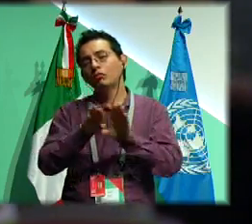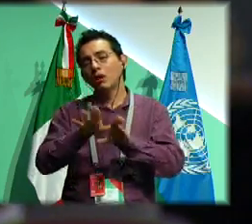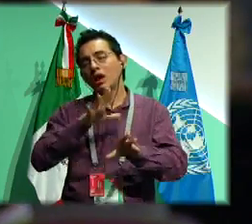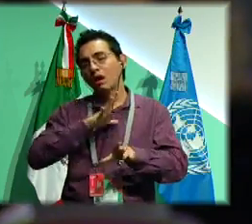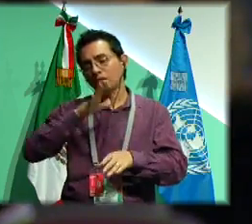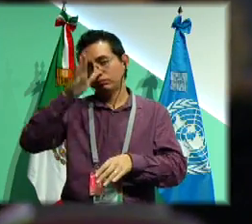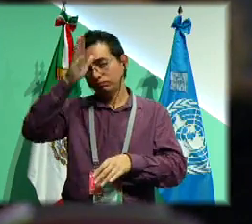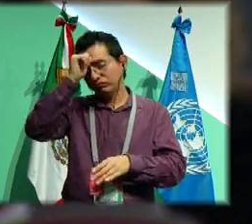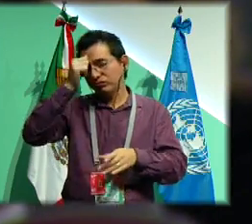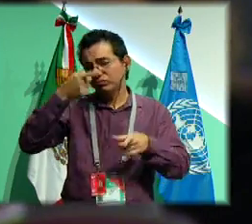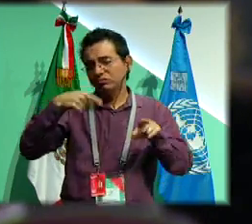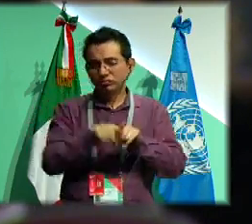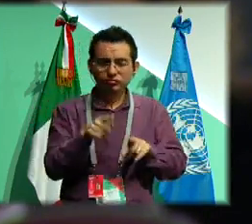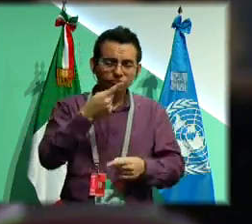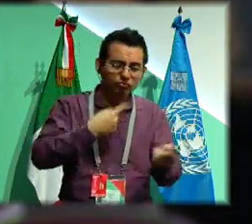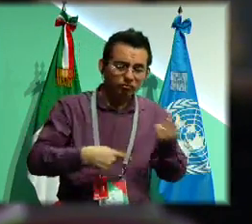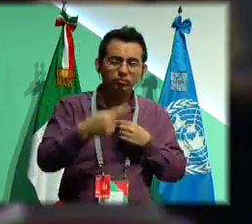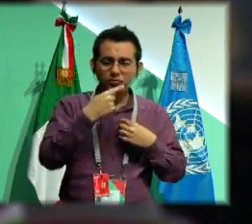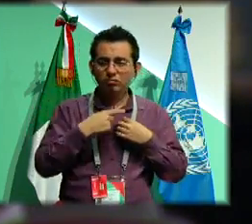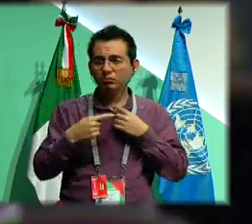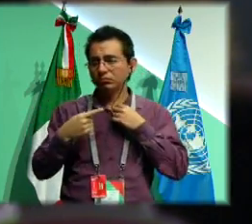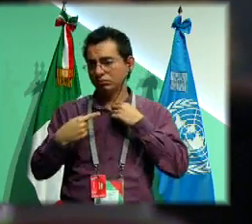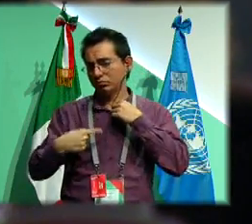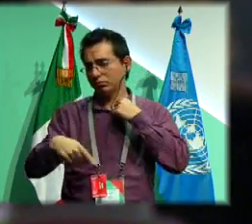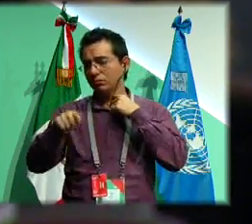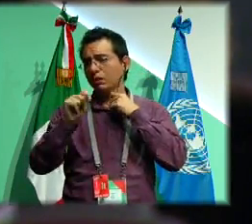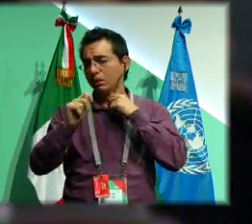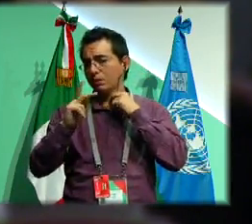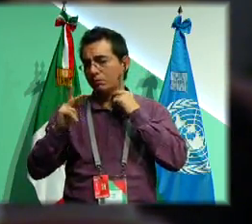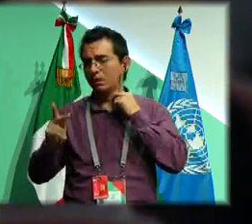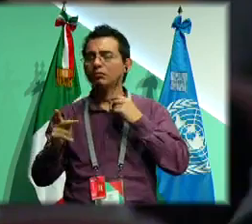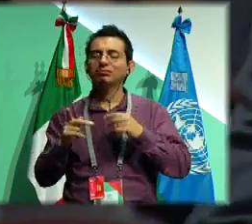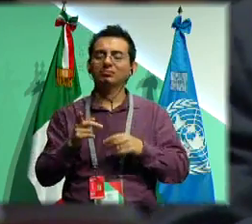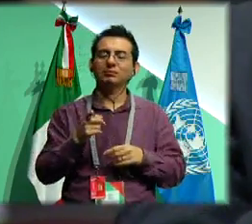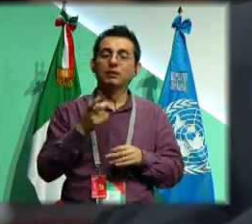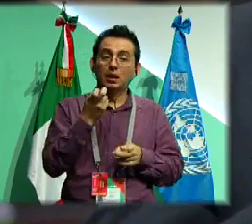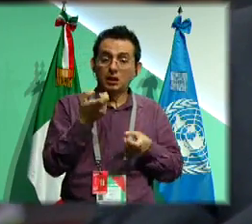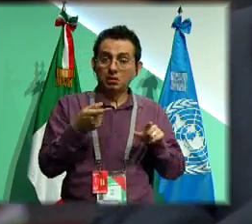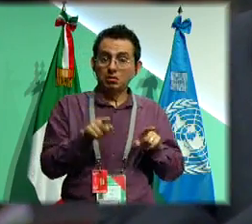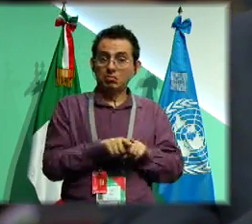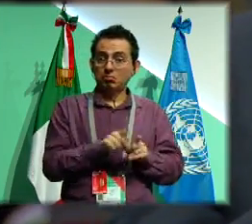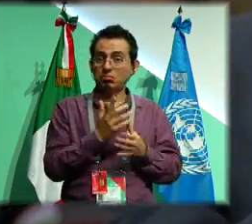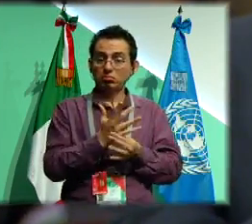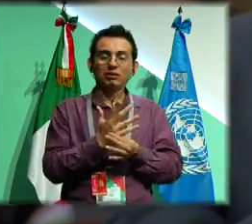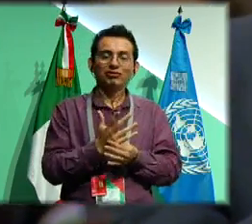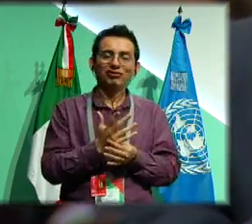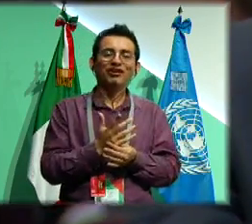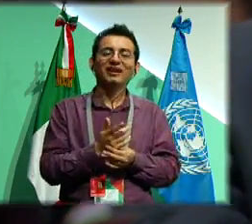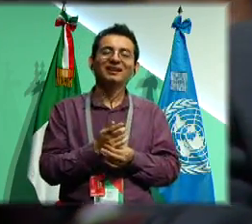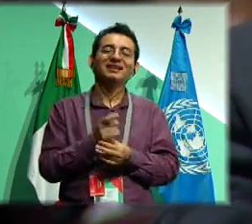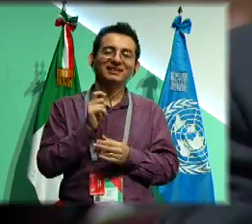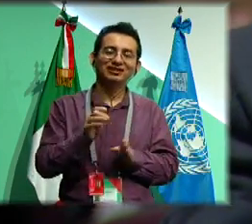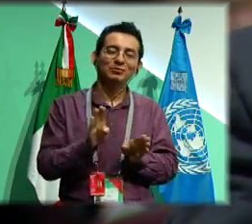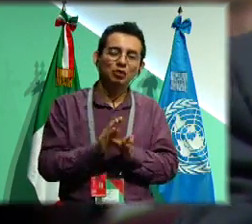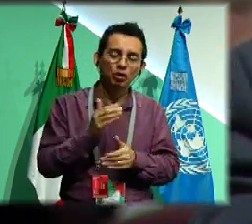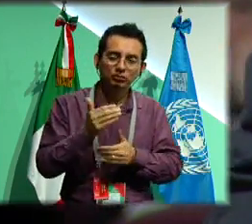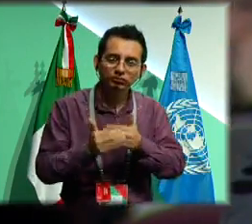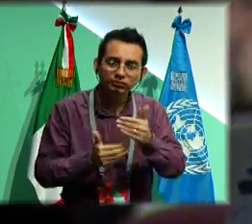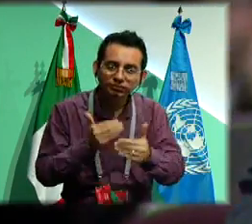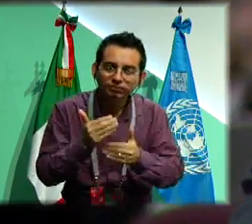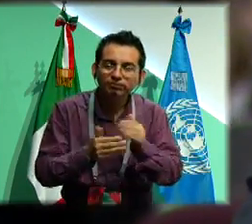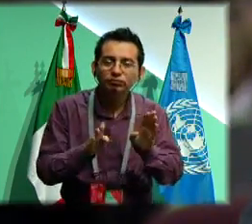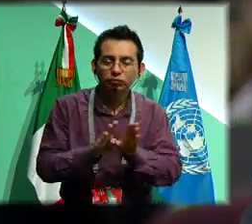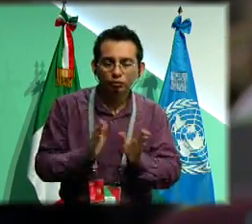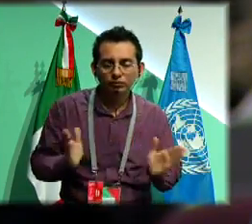échanges commerciaux. Car nous pensons que oui, cela va bien marcher. Je crois que c'est plus en raison du